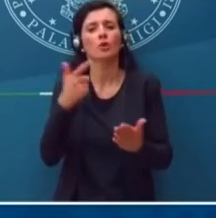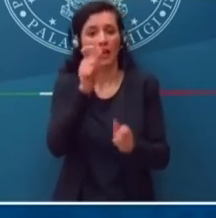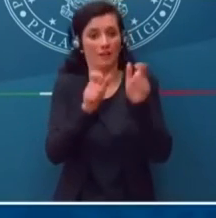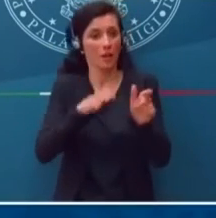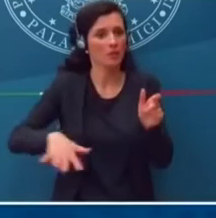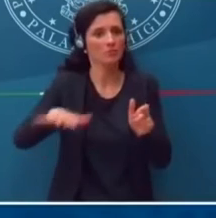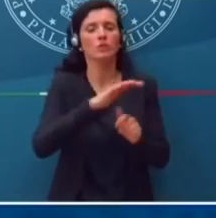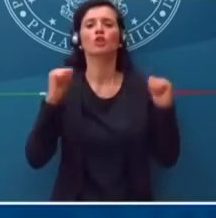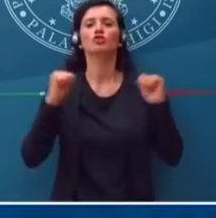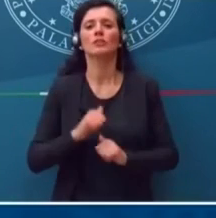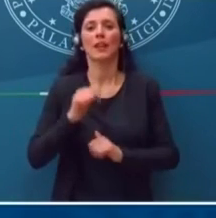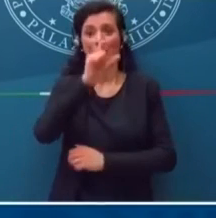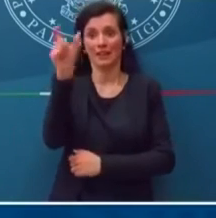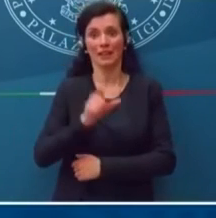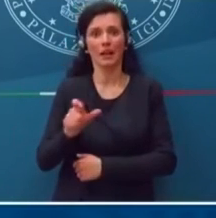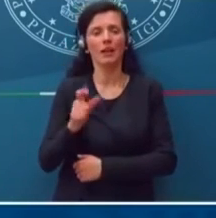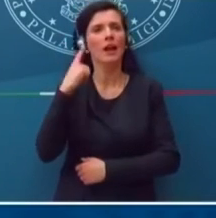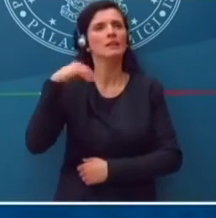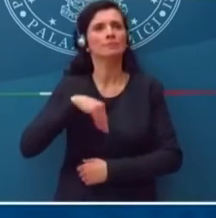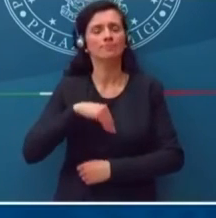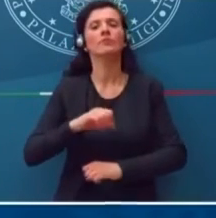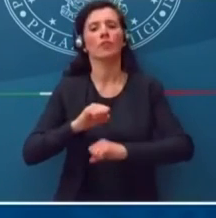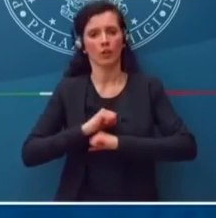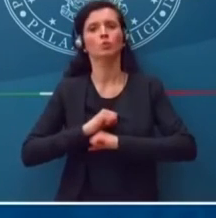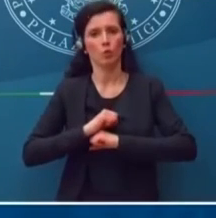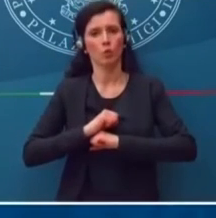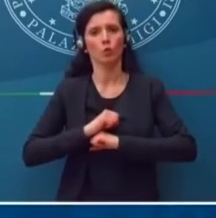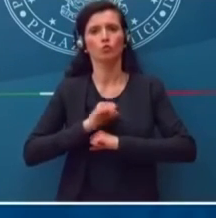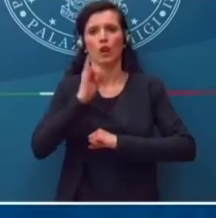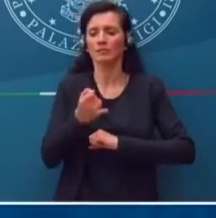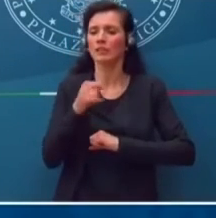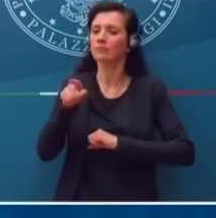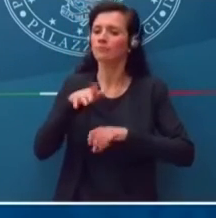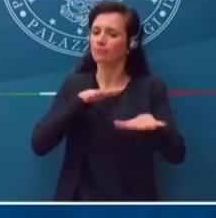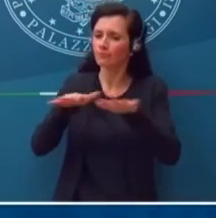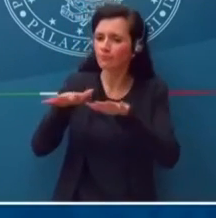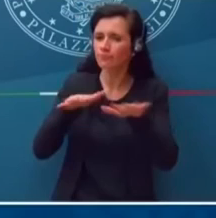questo paese abbiano in quelli che sono i meccanismi di